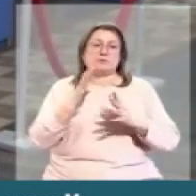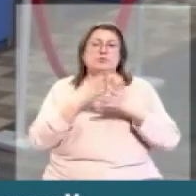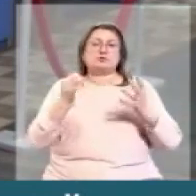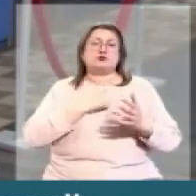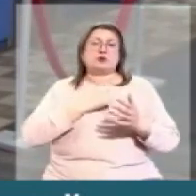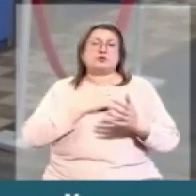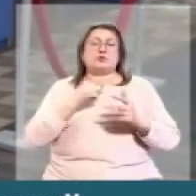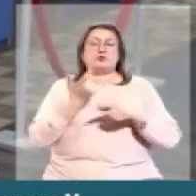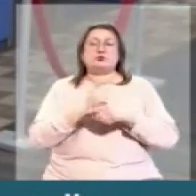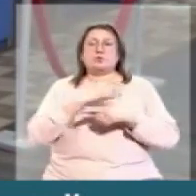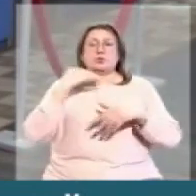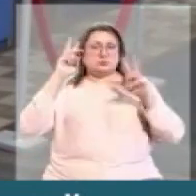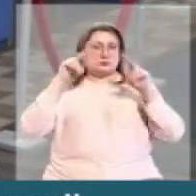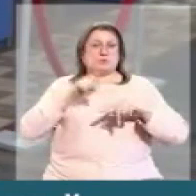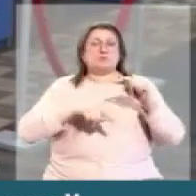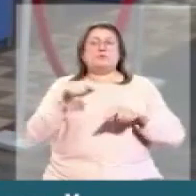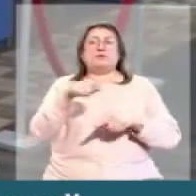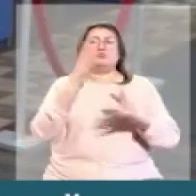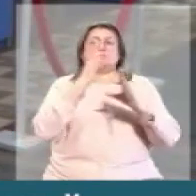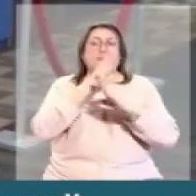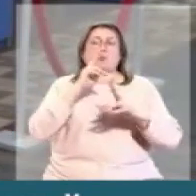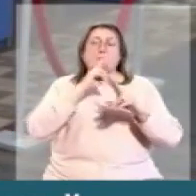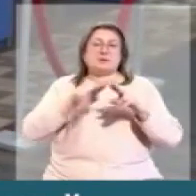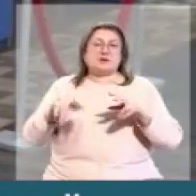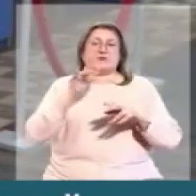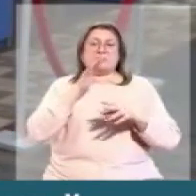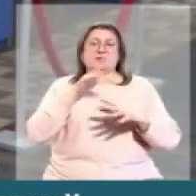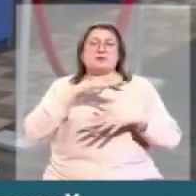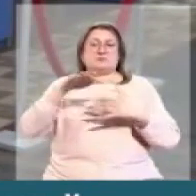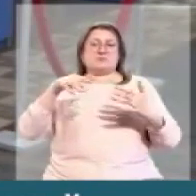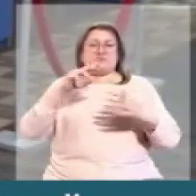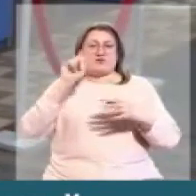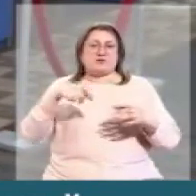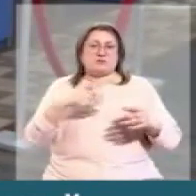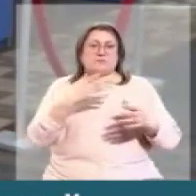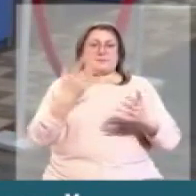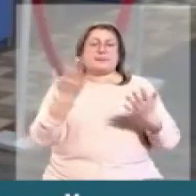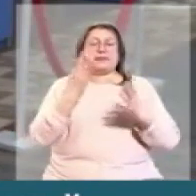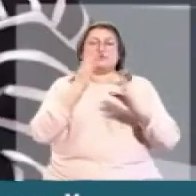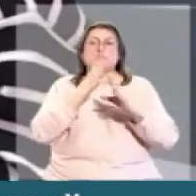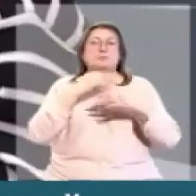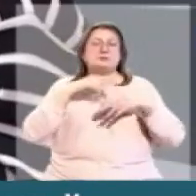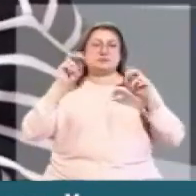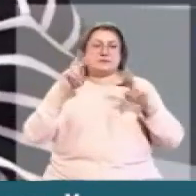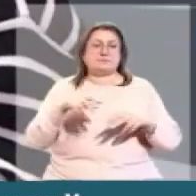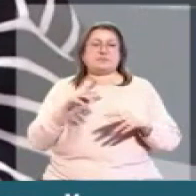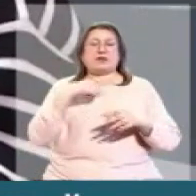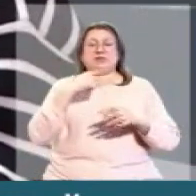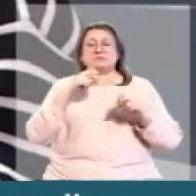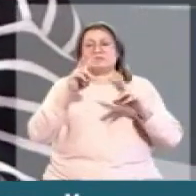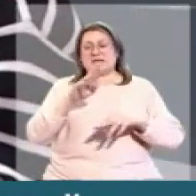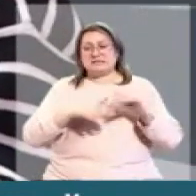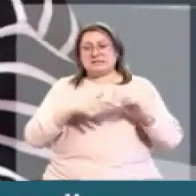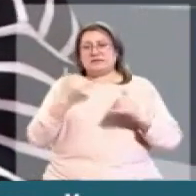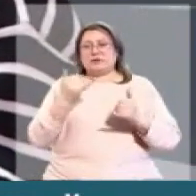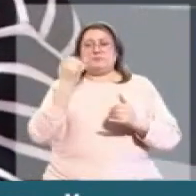сожалению, очень многие не знают судьбы своих родственников. Кто-то потерялся в годы коллективизации, чьих-то судеб мы не знаем. Как отмечают специалисты, на